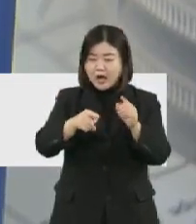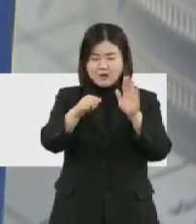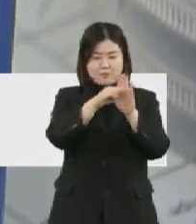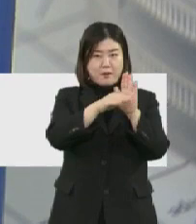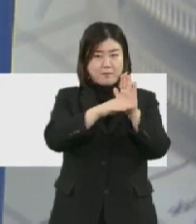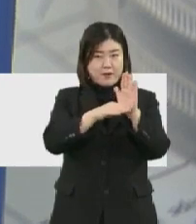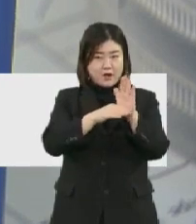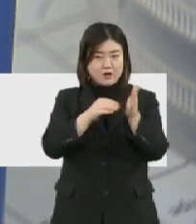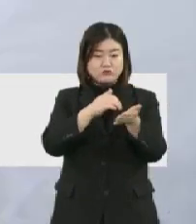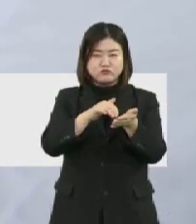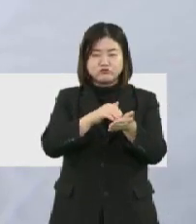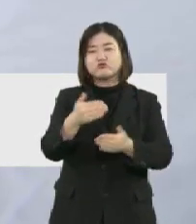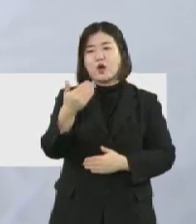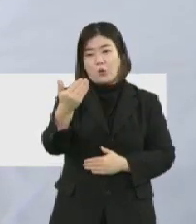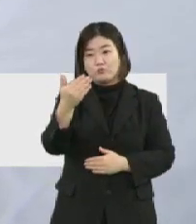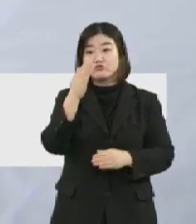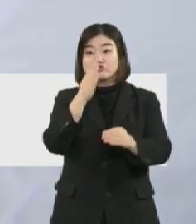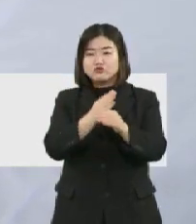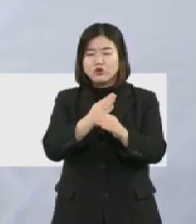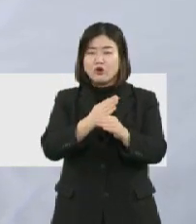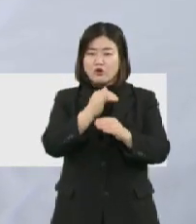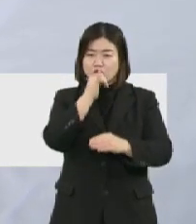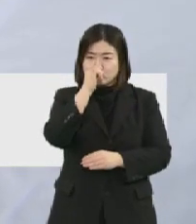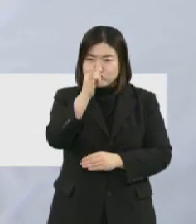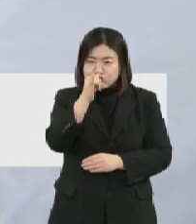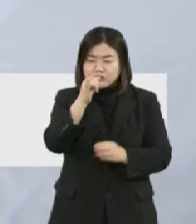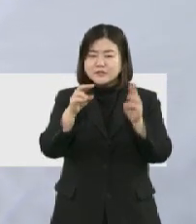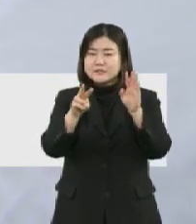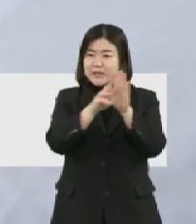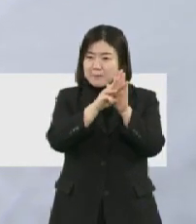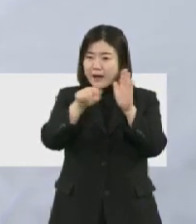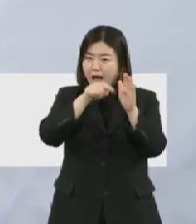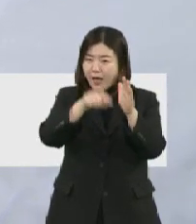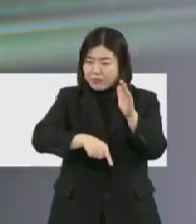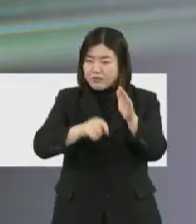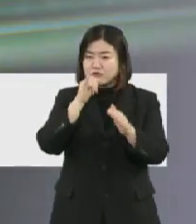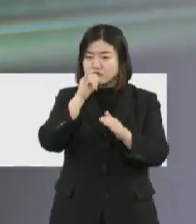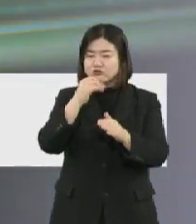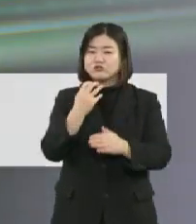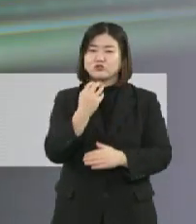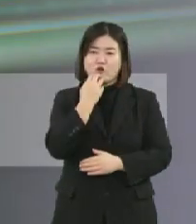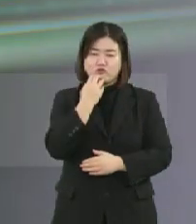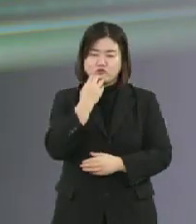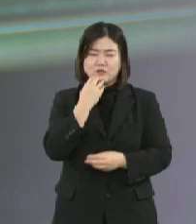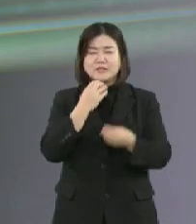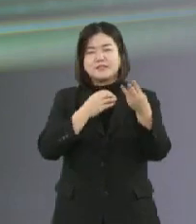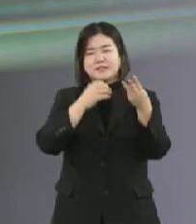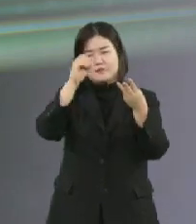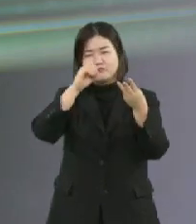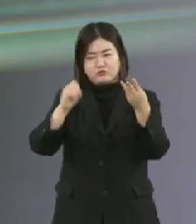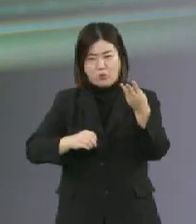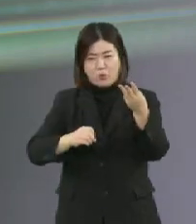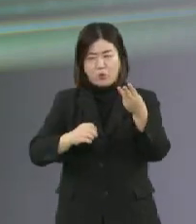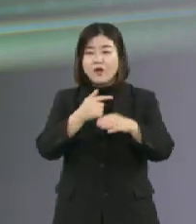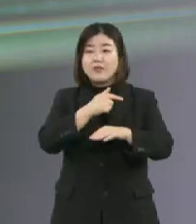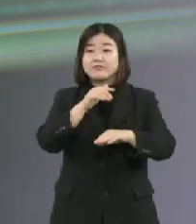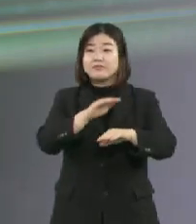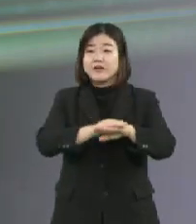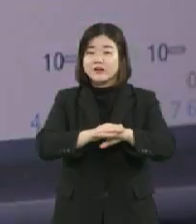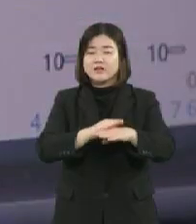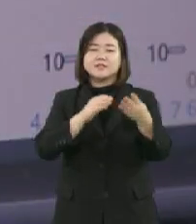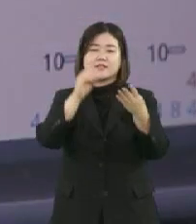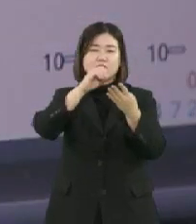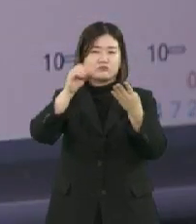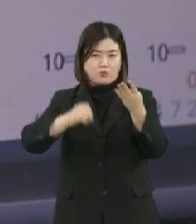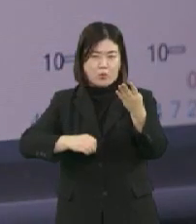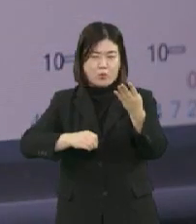특허 평가 9개 등급에서 3등급 안에 드는 우수 특허 비요른 수도권 3.4% 대전